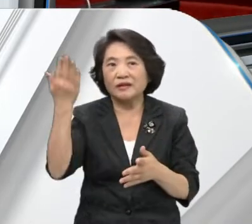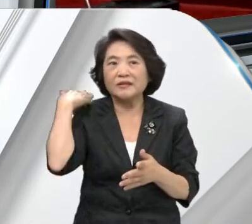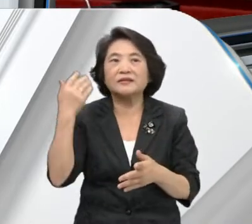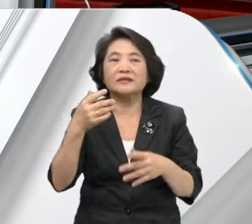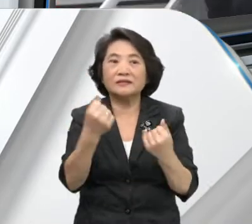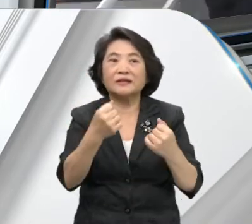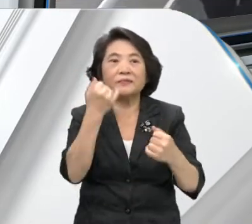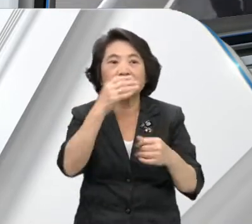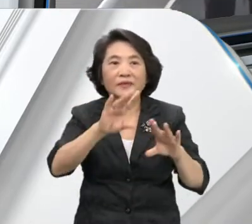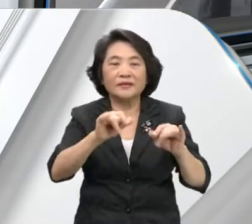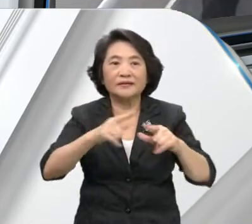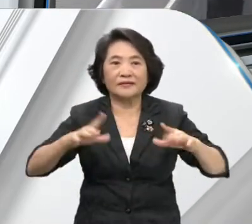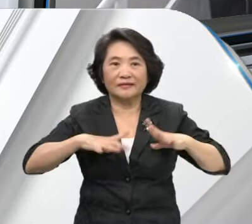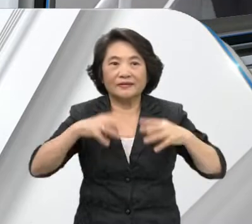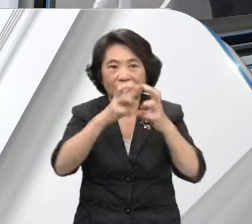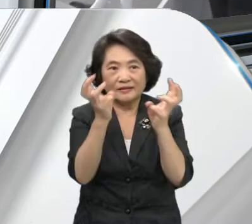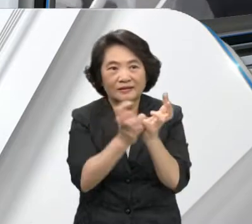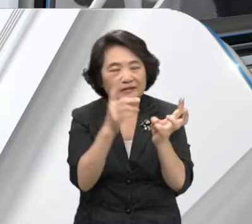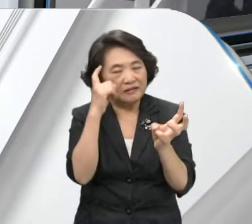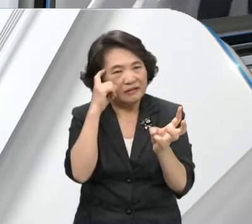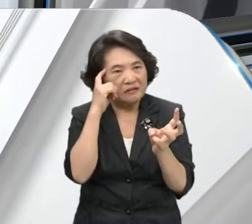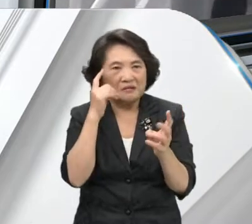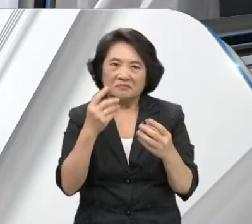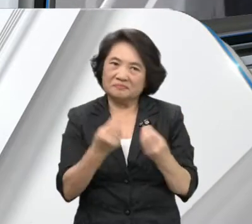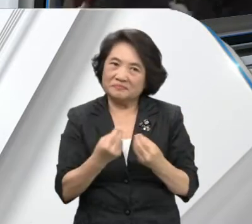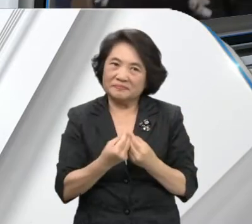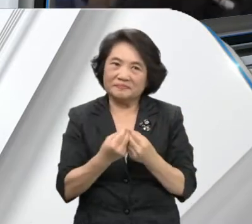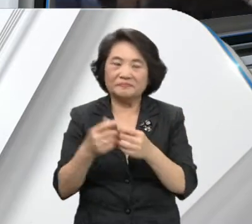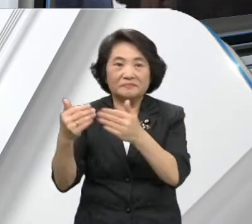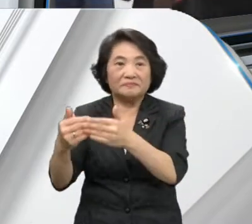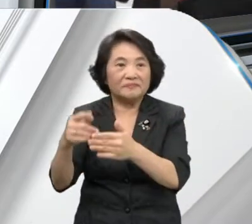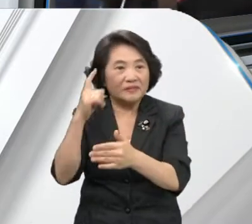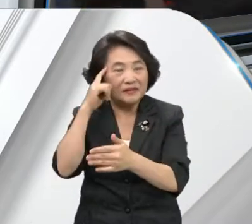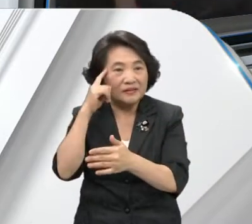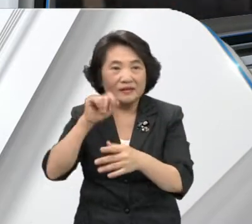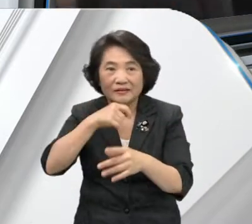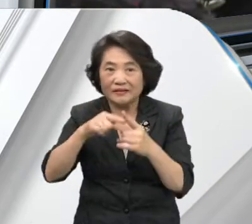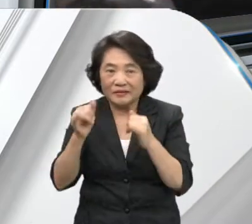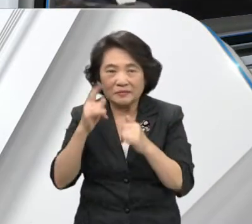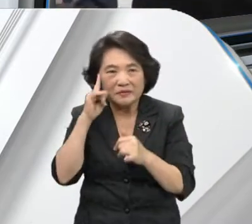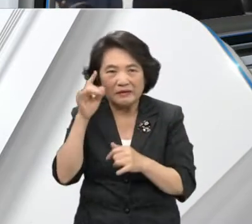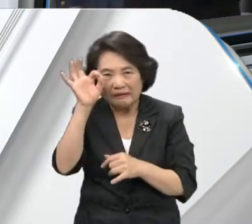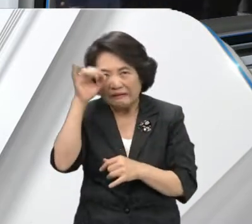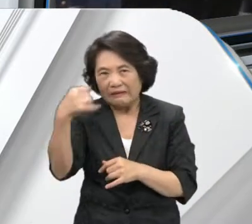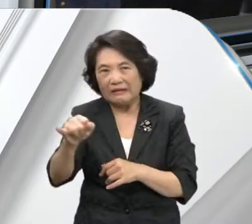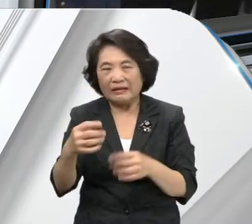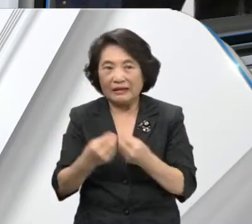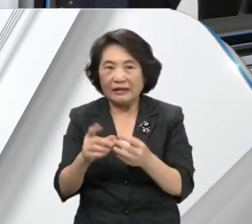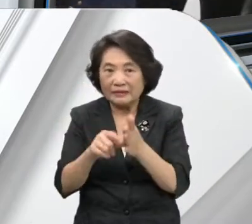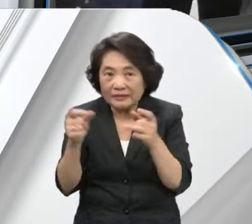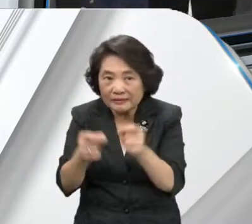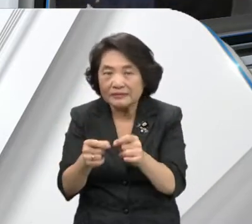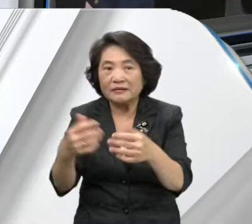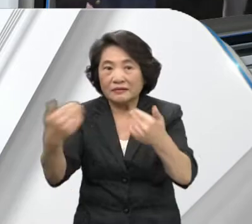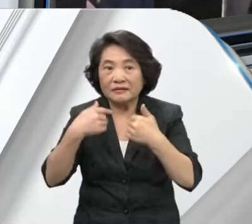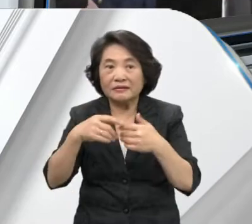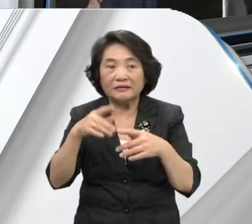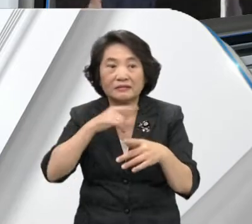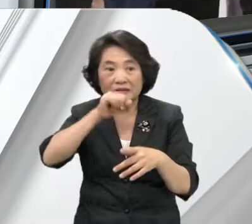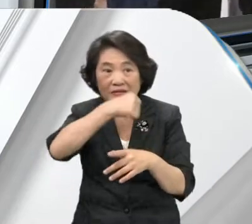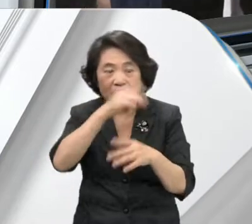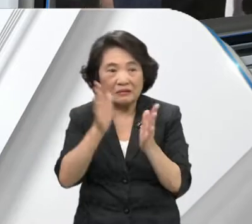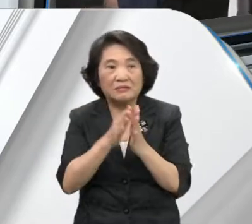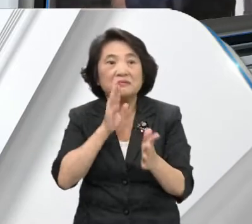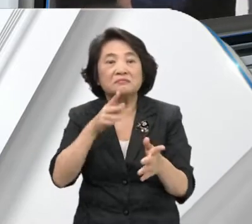话题台是杨新泰态度保留，因为中国可能会孤独台湾人民的观感。短时间之内，莫将印尼半岛